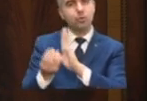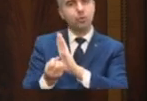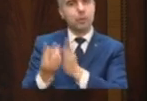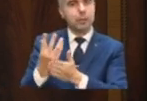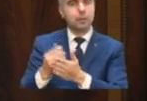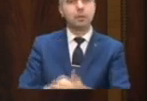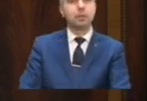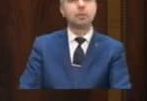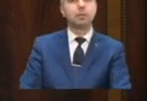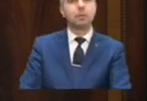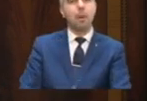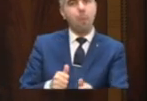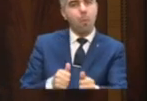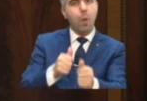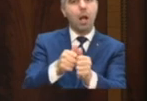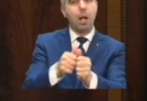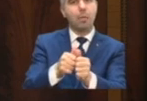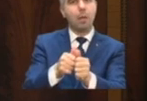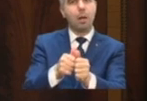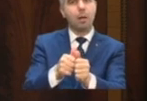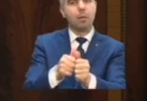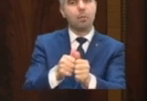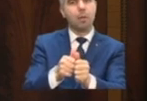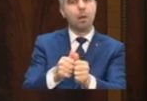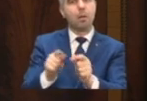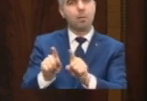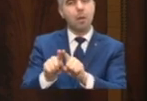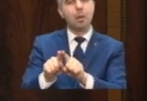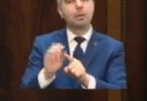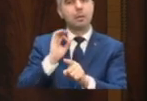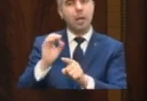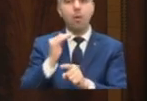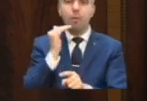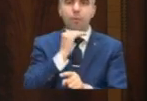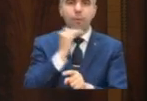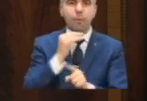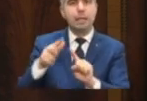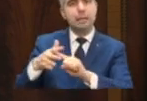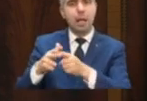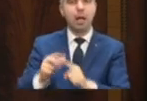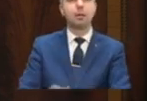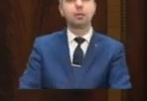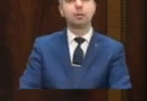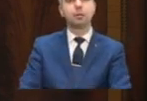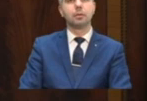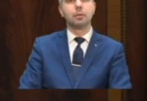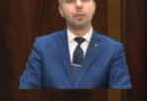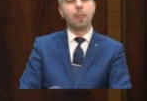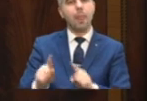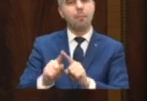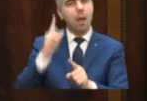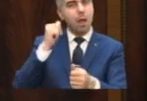هي كتواكب ولا كتتبع استراتيجيه ديال التسريع الصناعي. على سبيل